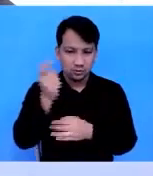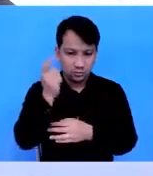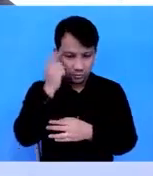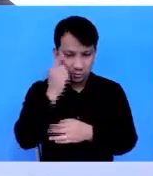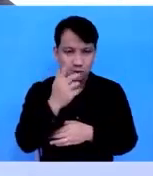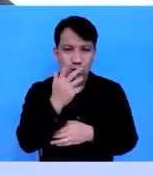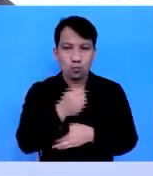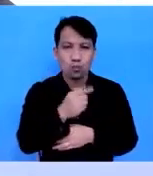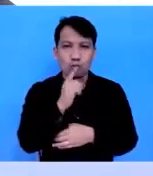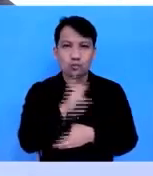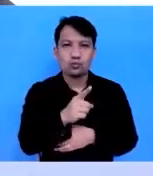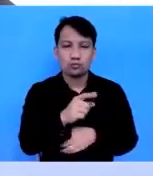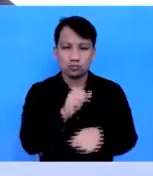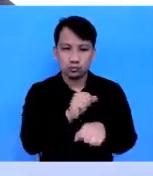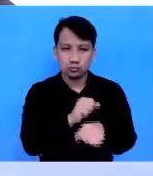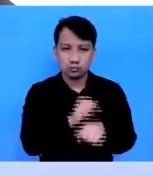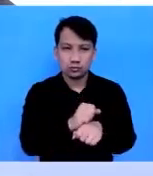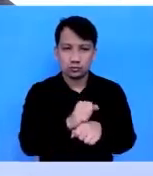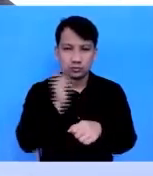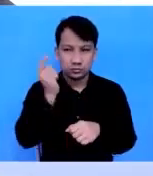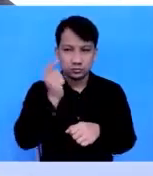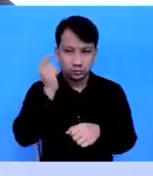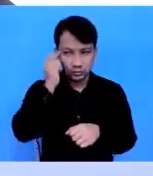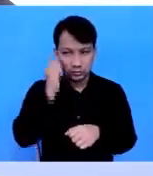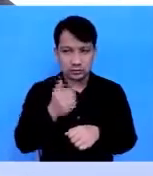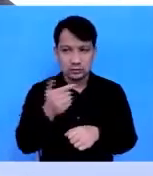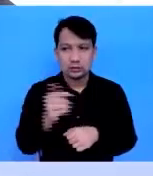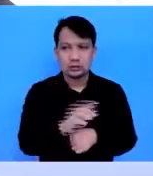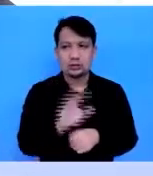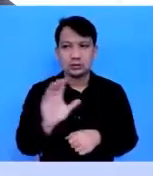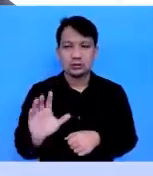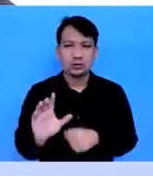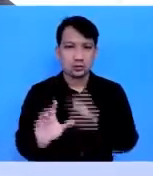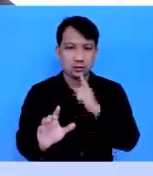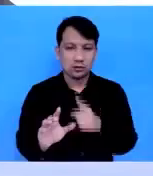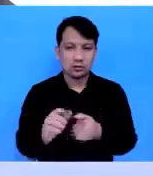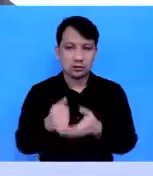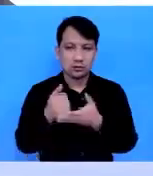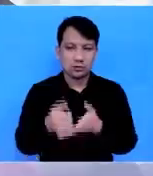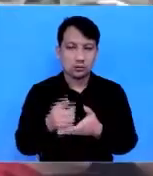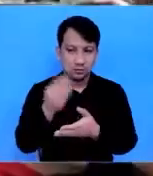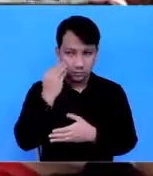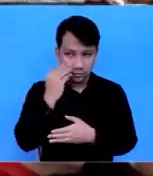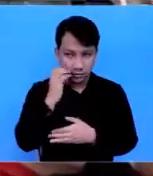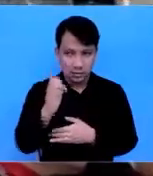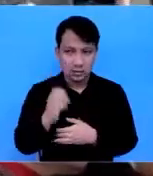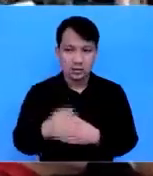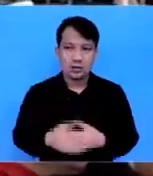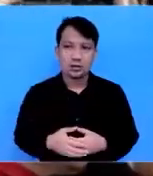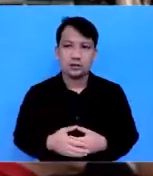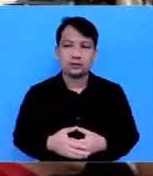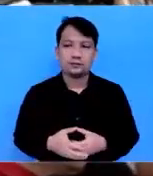tunay na nagtrabaho nung halalan. Nasa front line ng balitang yan si Marian Enriquez.